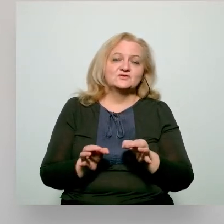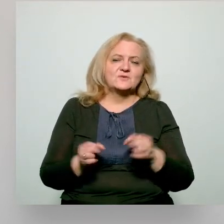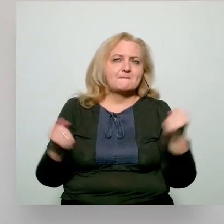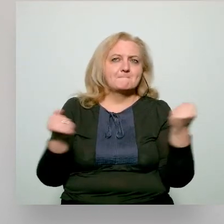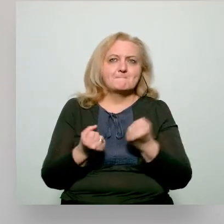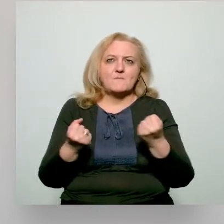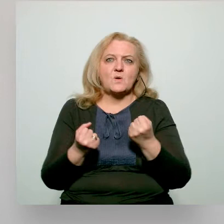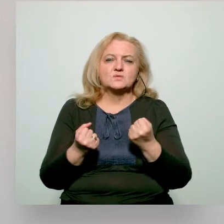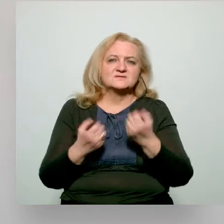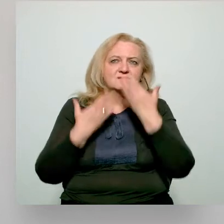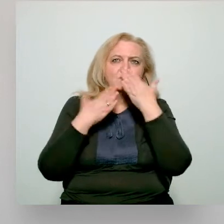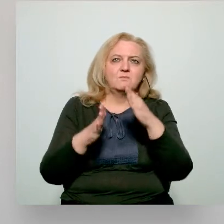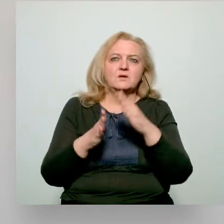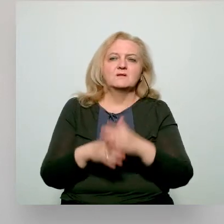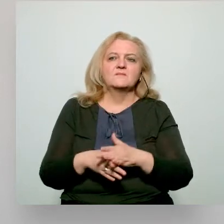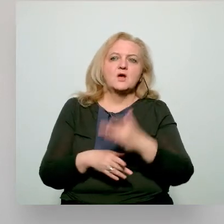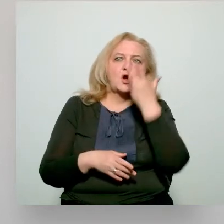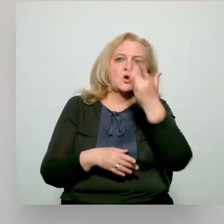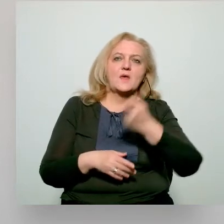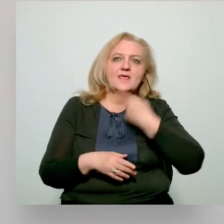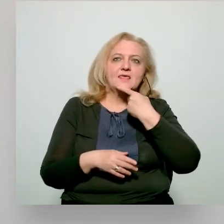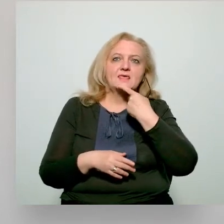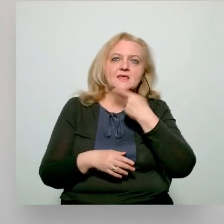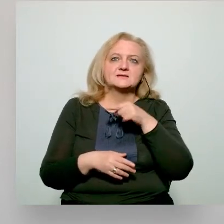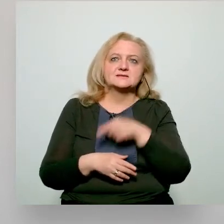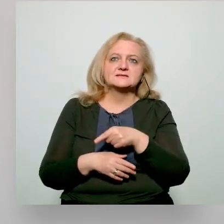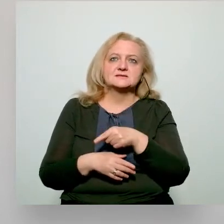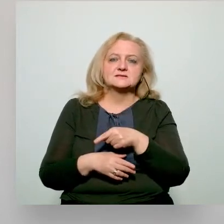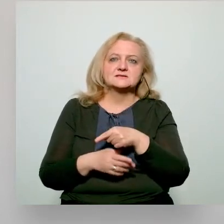najsilniej wydatnione są te rosyjskojęzyczne